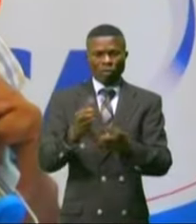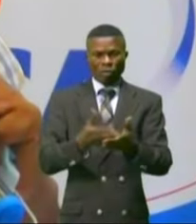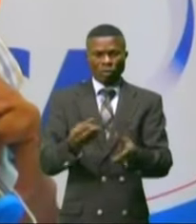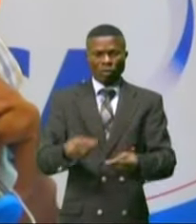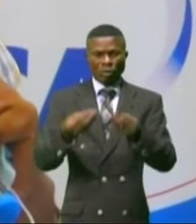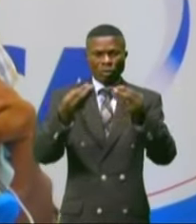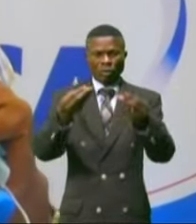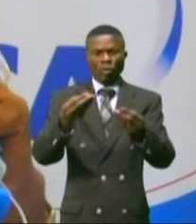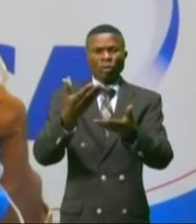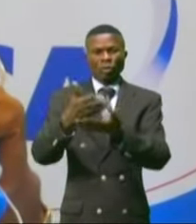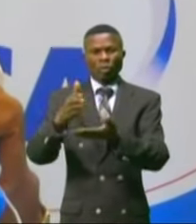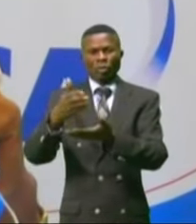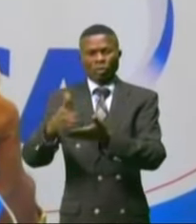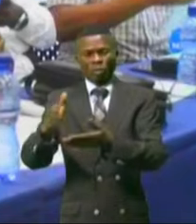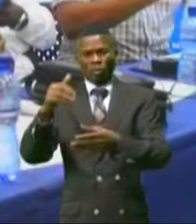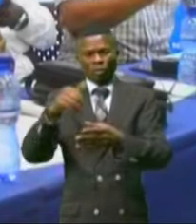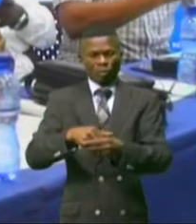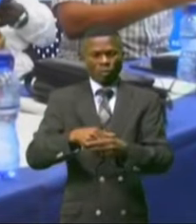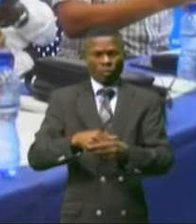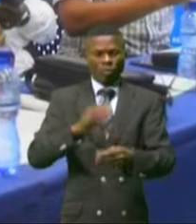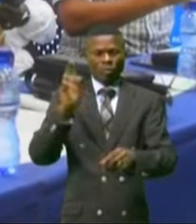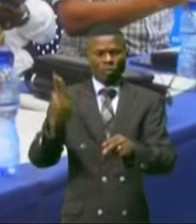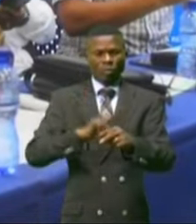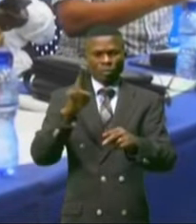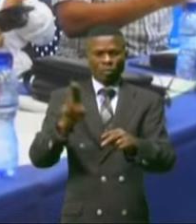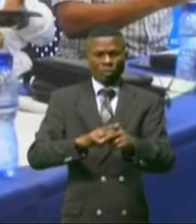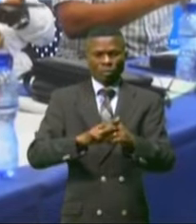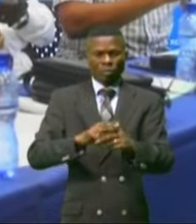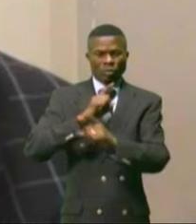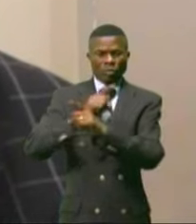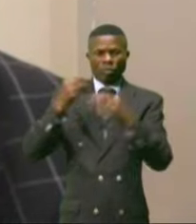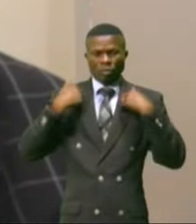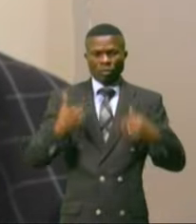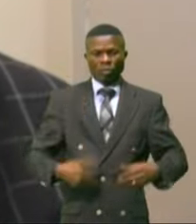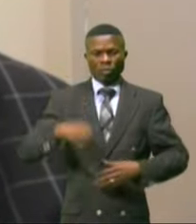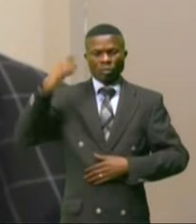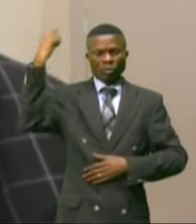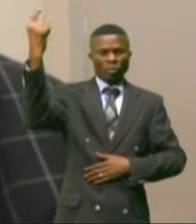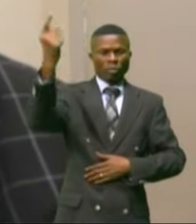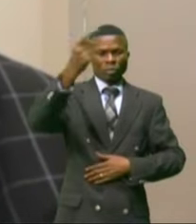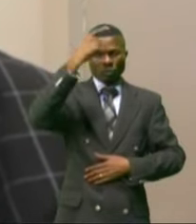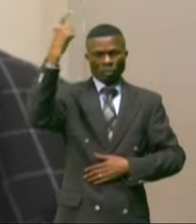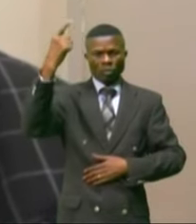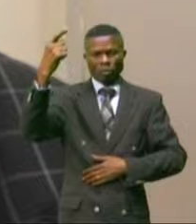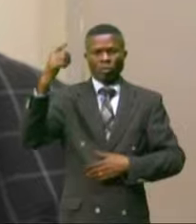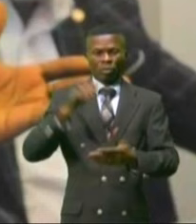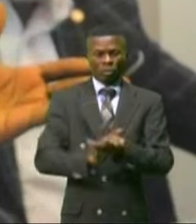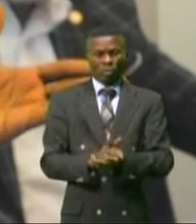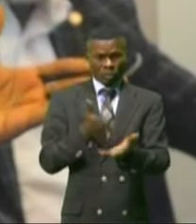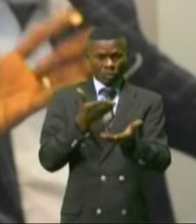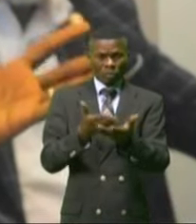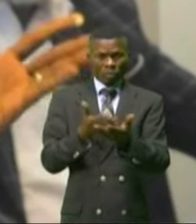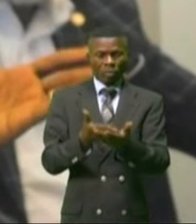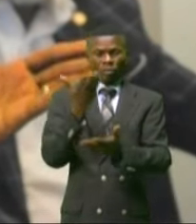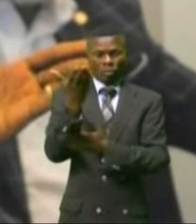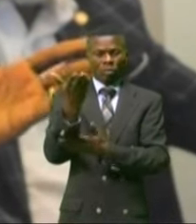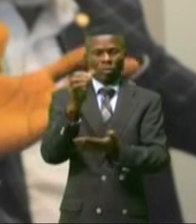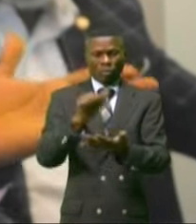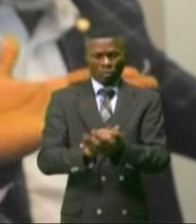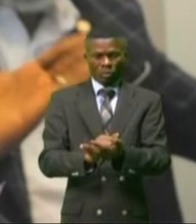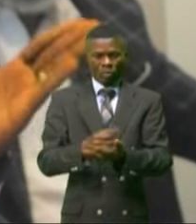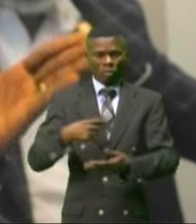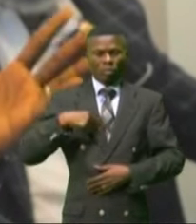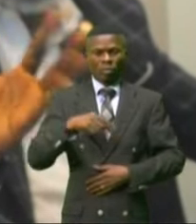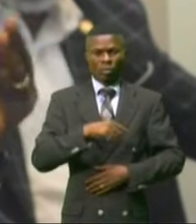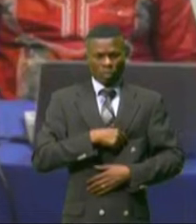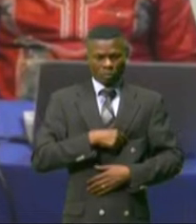en contribution dans la mise en œuvre de la couverture santé universelle, d'où ce plaidoyer. Nous